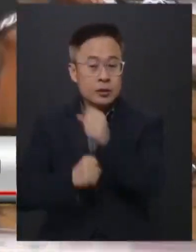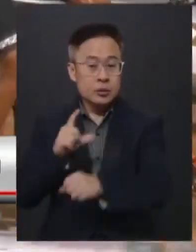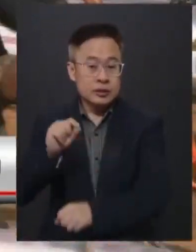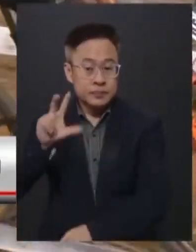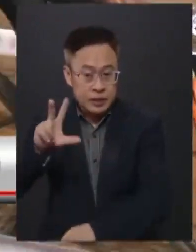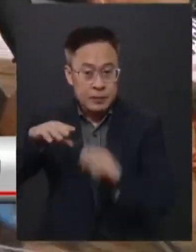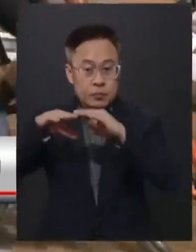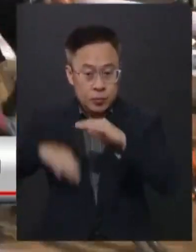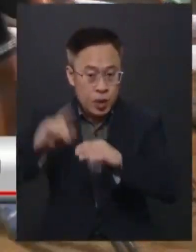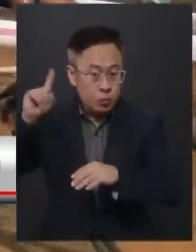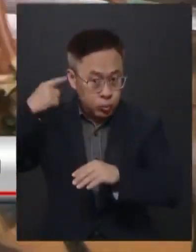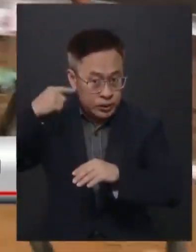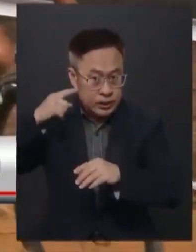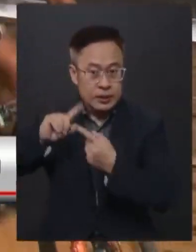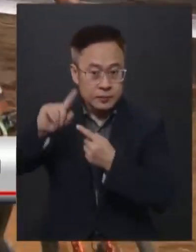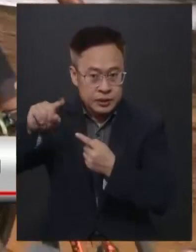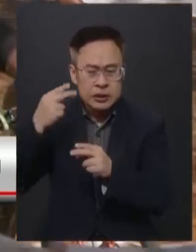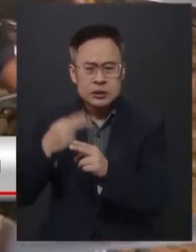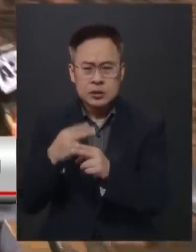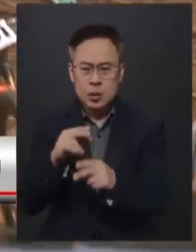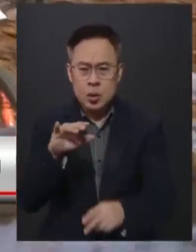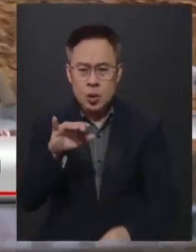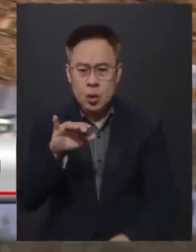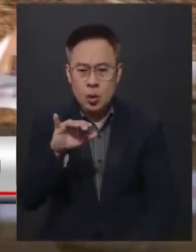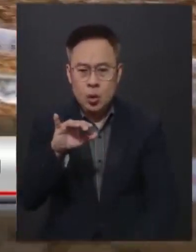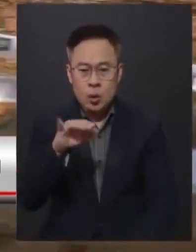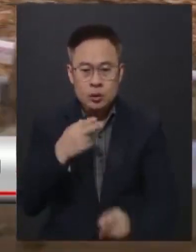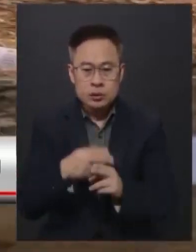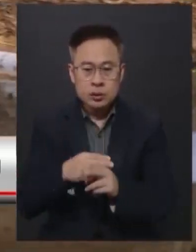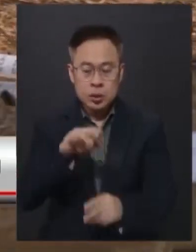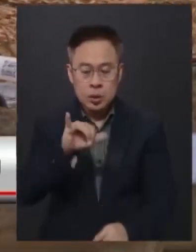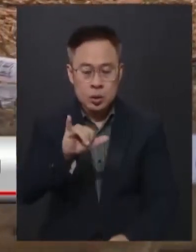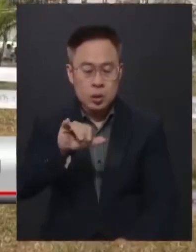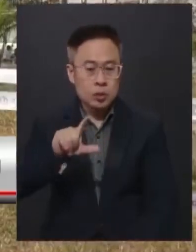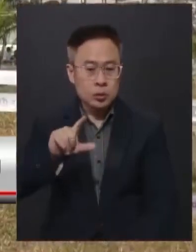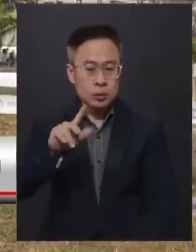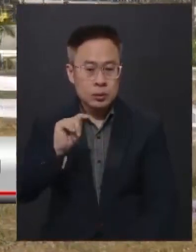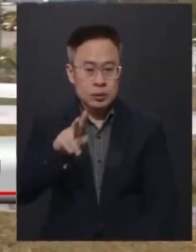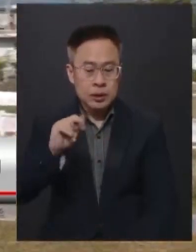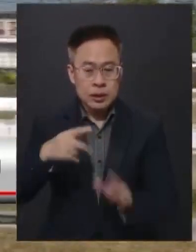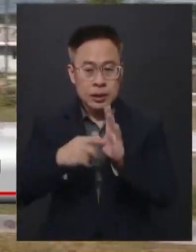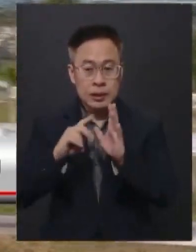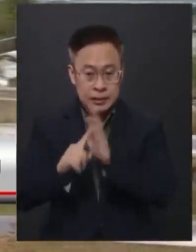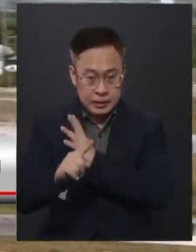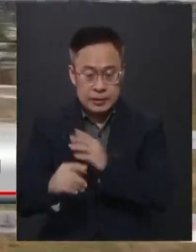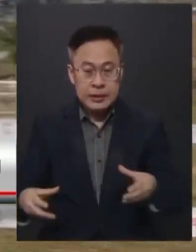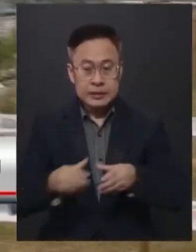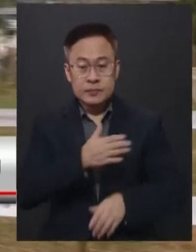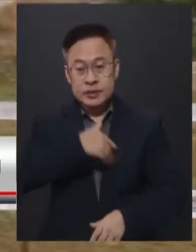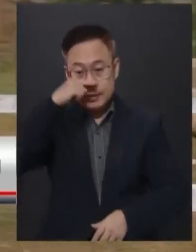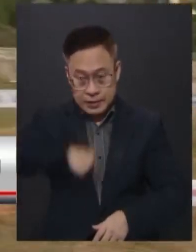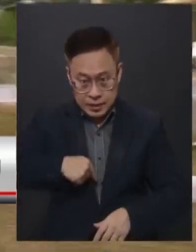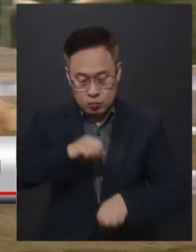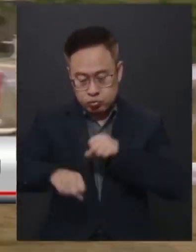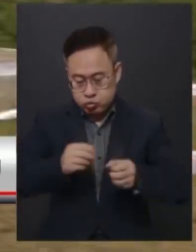ตรอันดับ1ค่ะตกเป็นของยนทนันท์พลก้าค่ะนักปั่นทีมชาติไทยจากทีม Fisherman Friend วัดดงน้อยทำเวลาไปได้